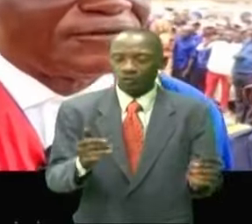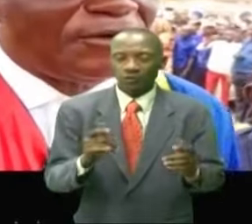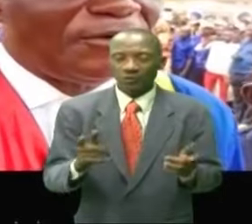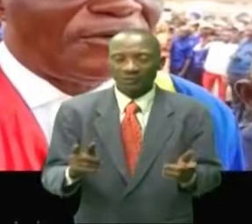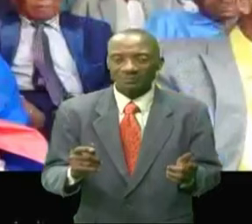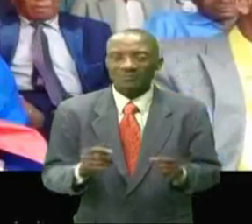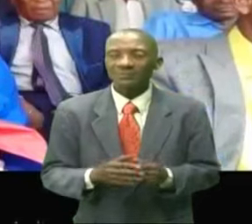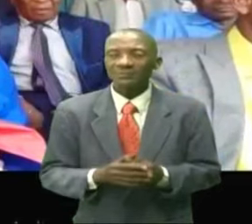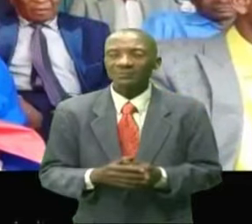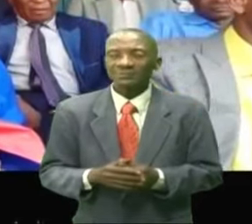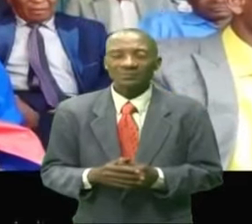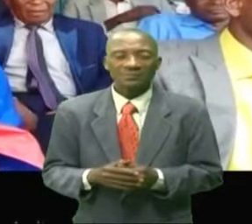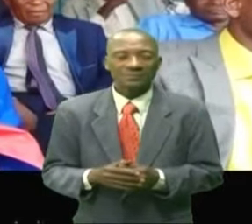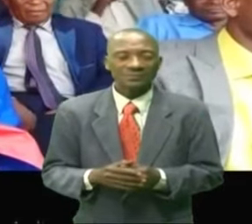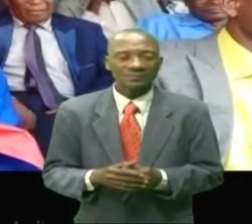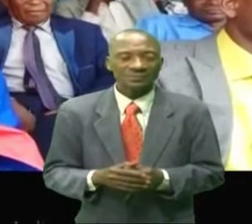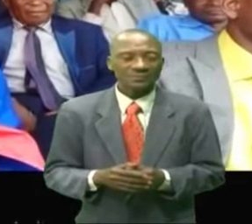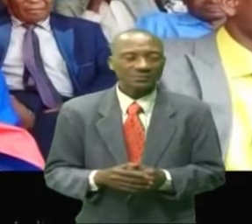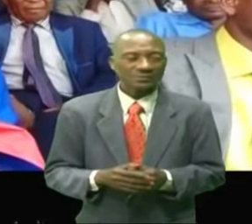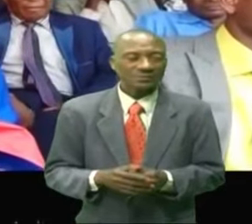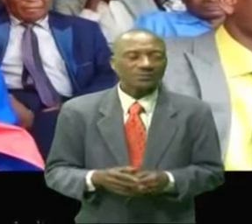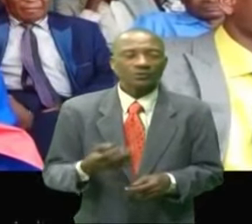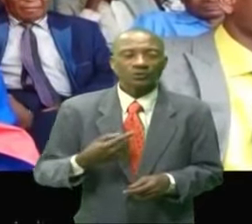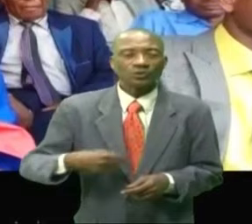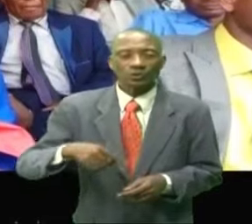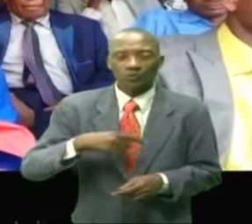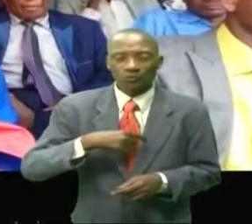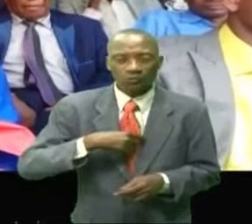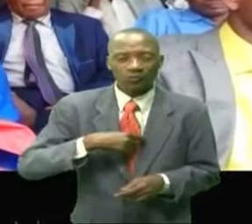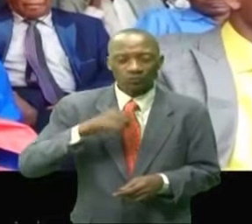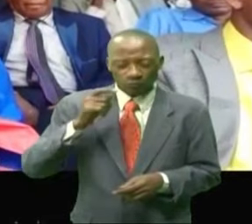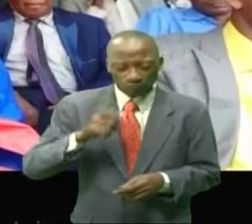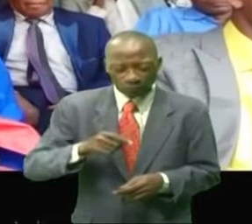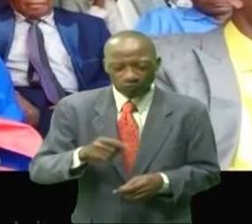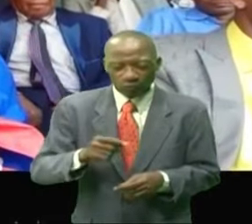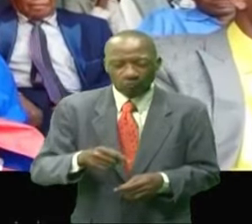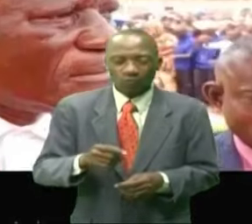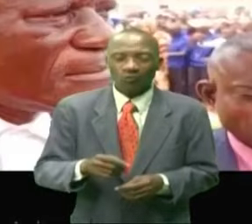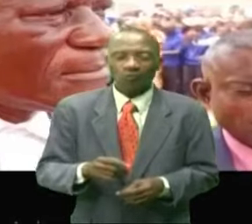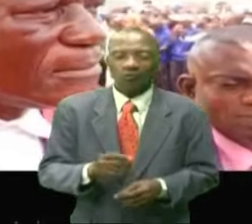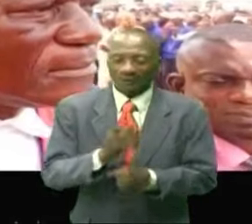Nous devons être pragmatiques. Je vis